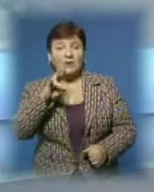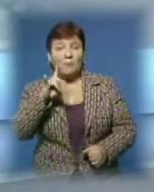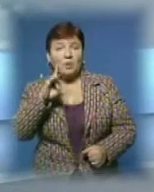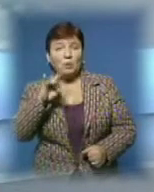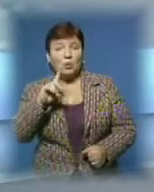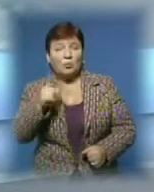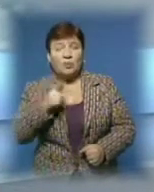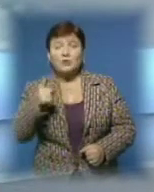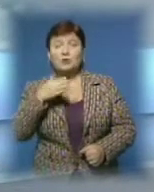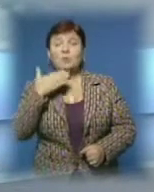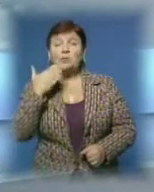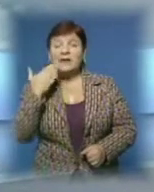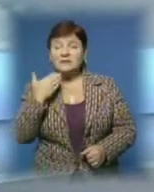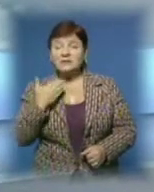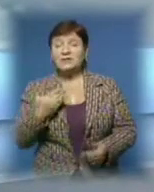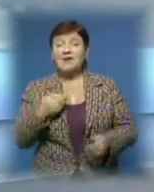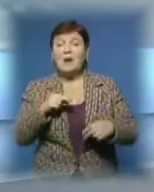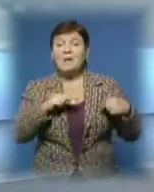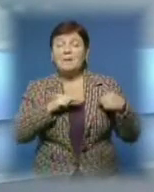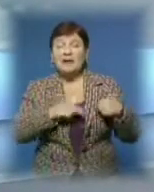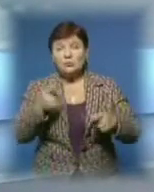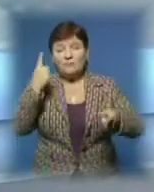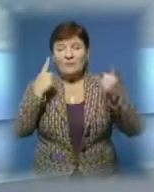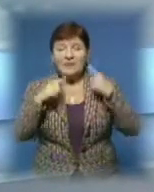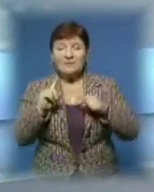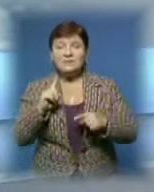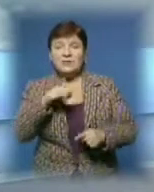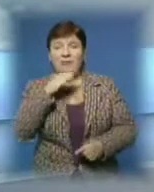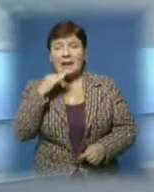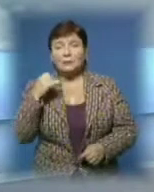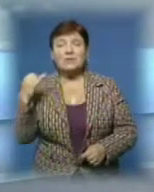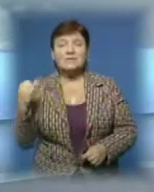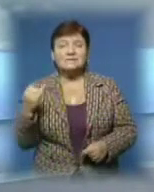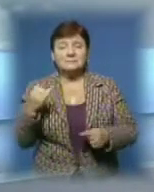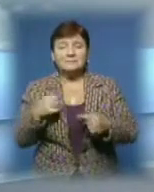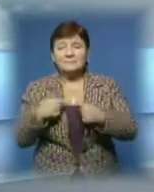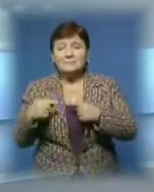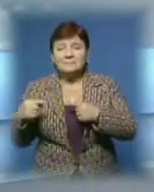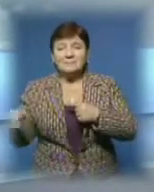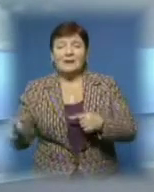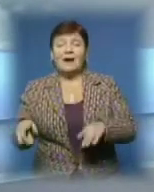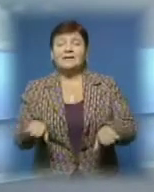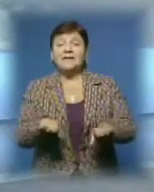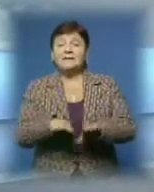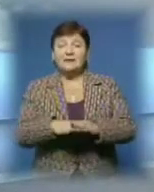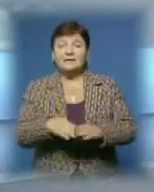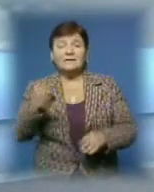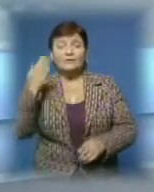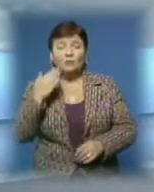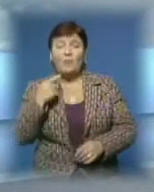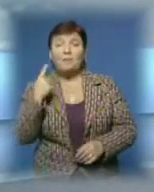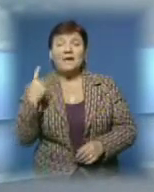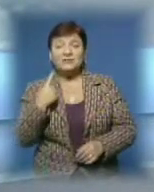полегшити собі працю для власного вжитку, Роланд вигадав та виготовив чимало цікавих інструментів та пристроїв, а не так давно змайстрував